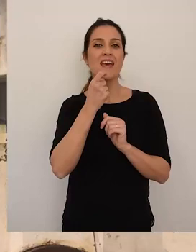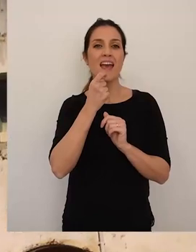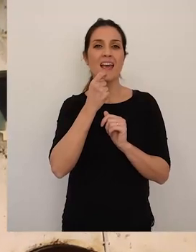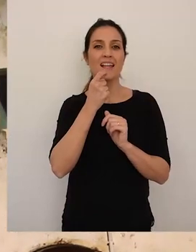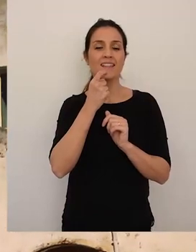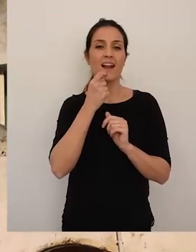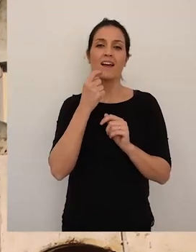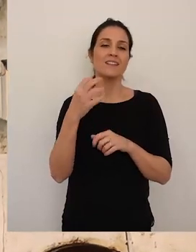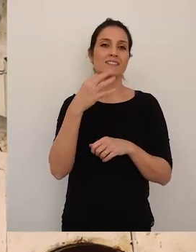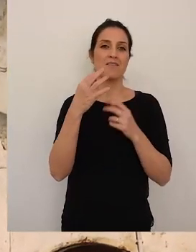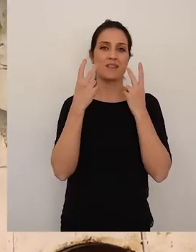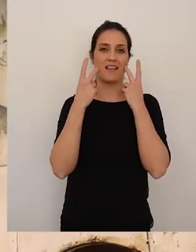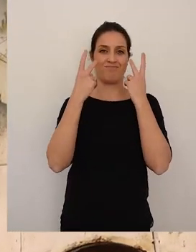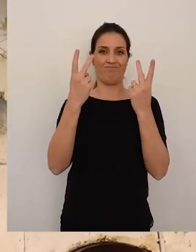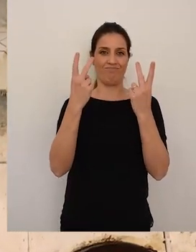faccia a vista.